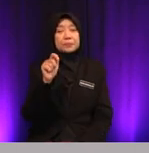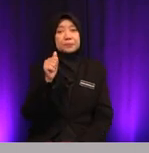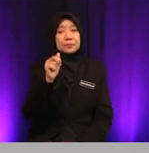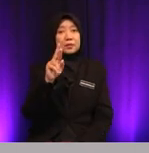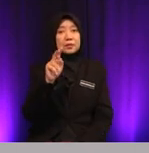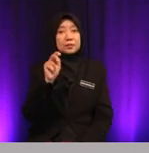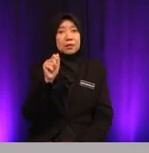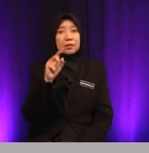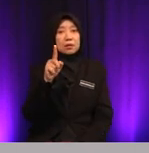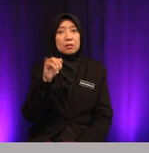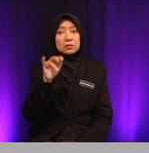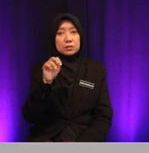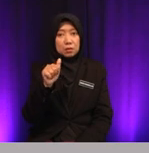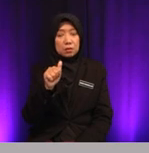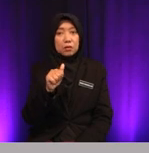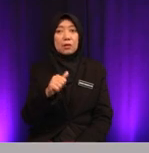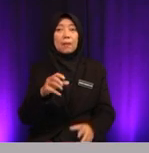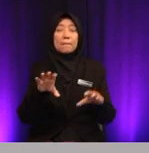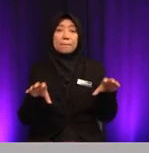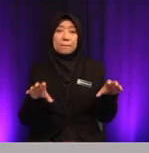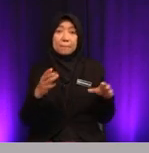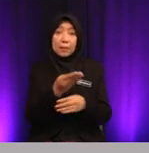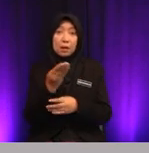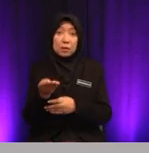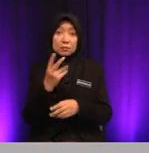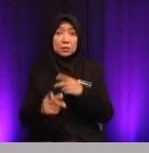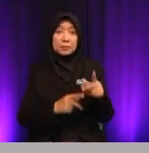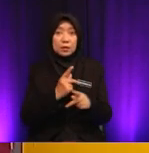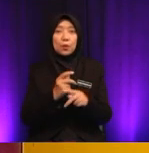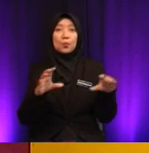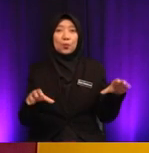adalah contoh bahan kimia secara buatan oke